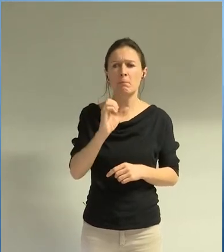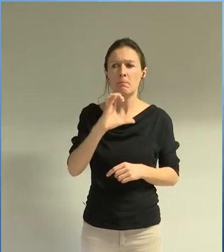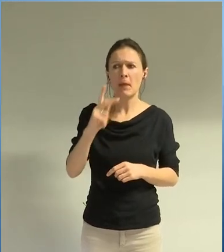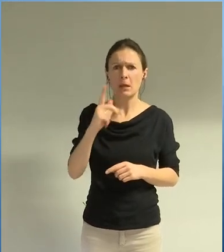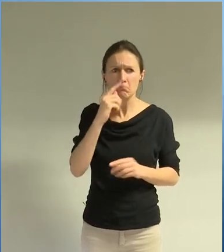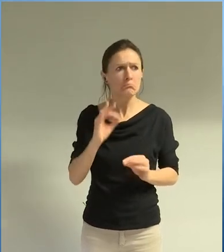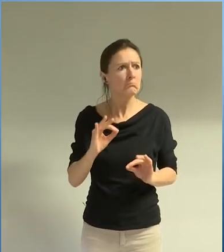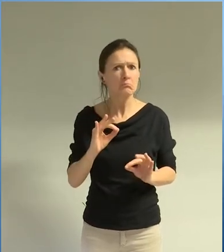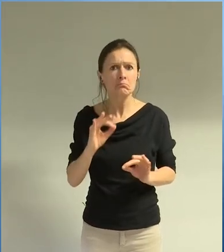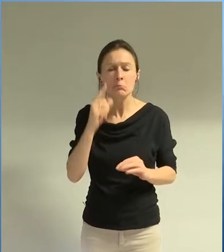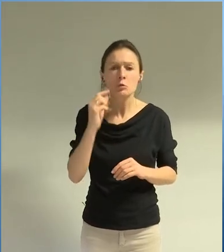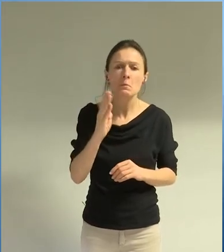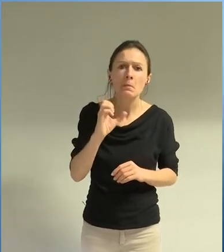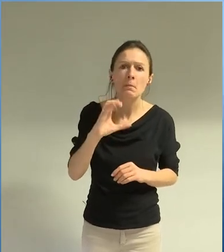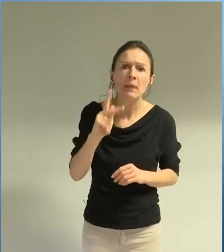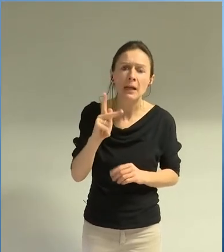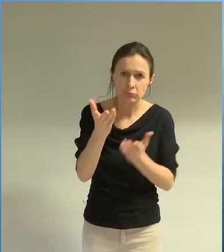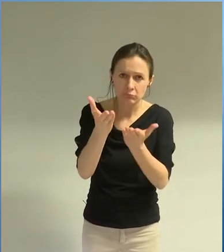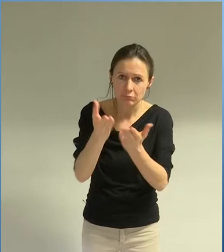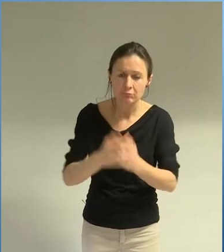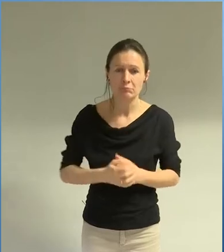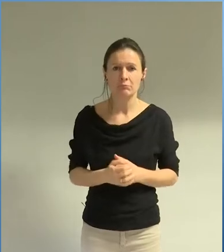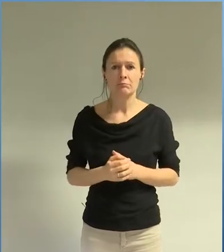monsieur bac vous avez la parole